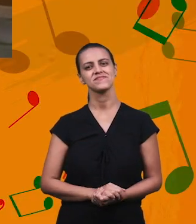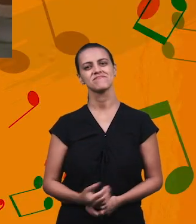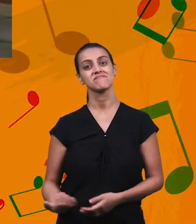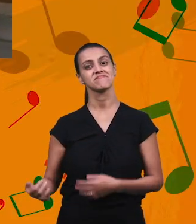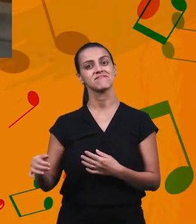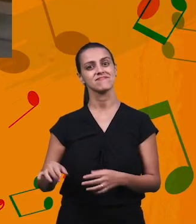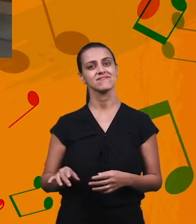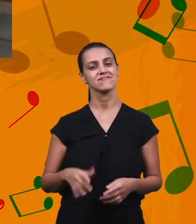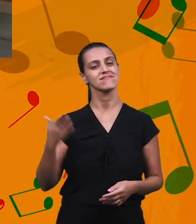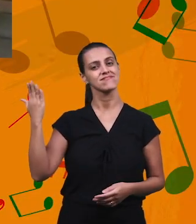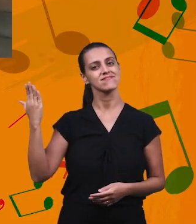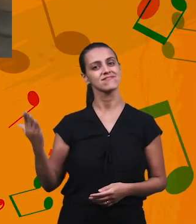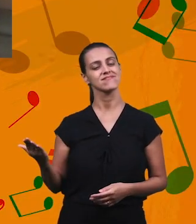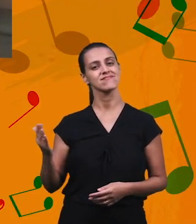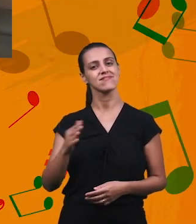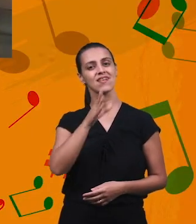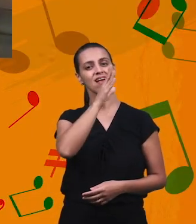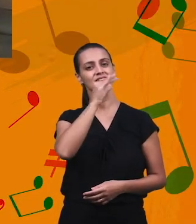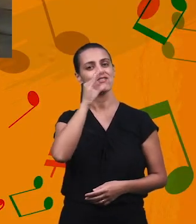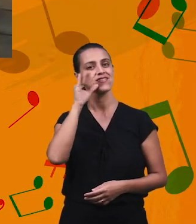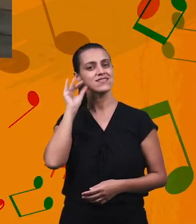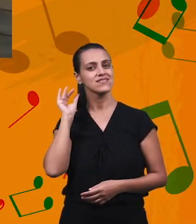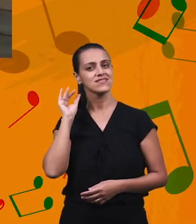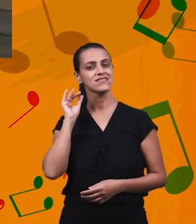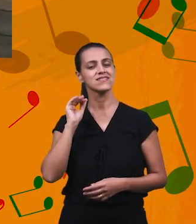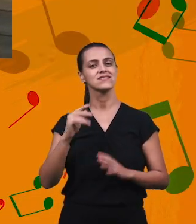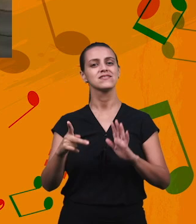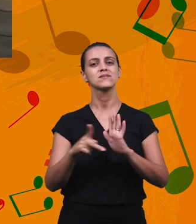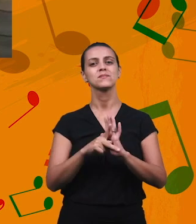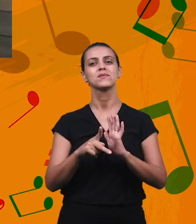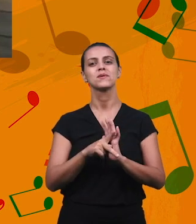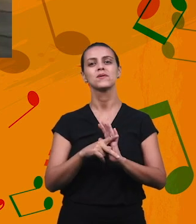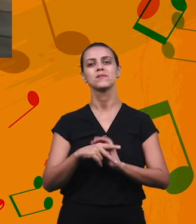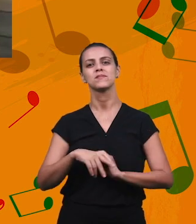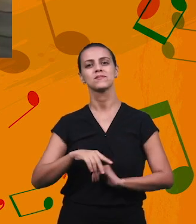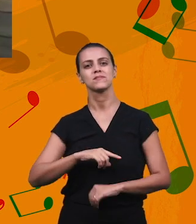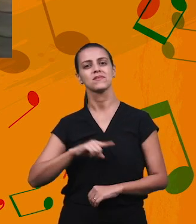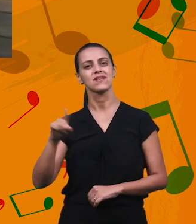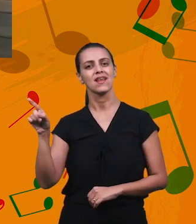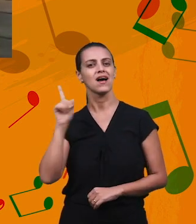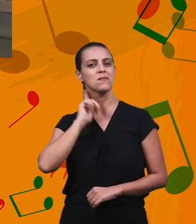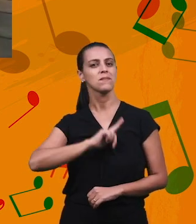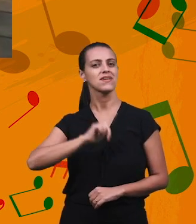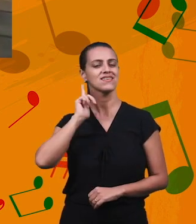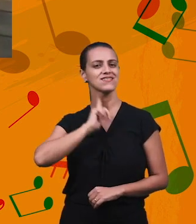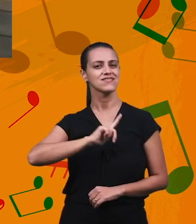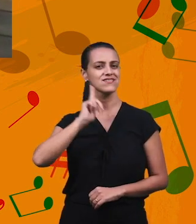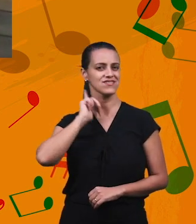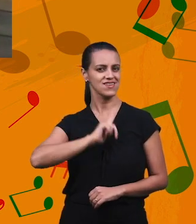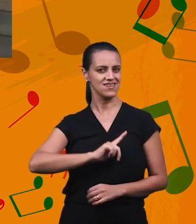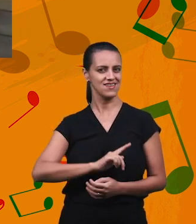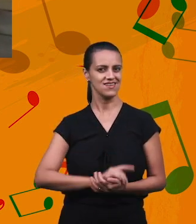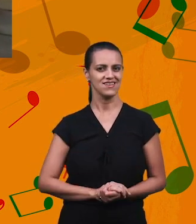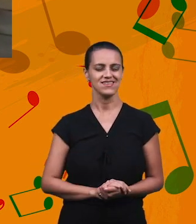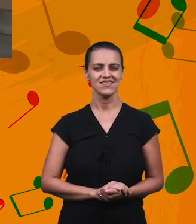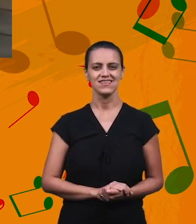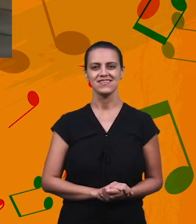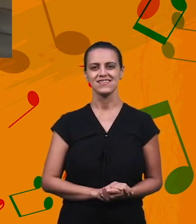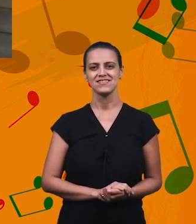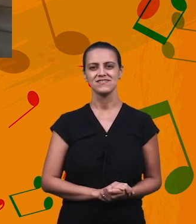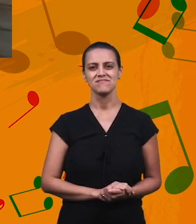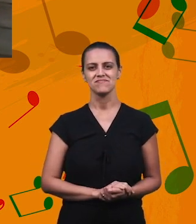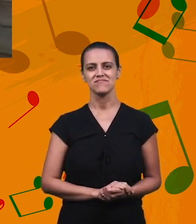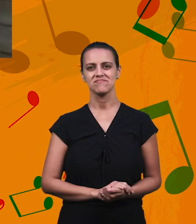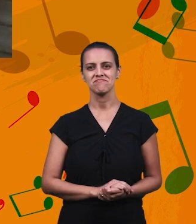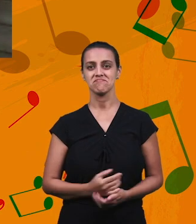quelques-uns. Ceux-là sont les adolescents de Santo Antônio do Monte, Minas Gerais.